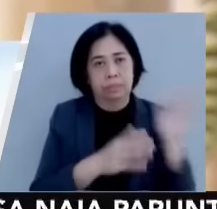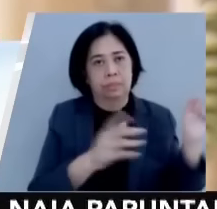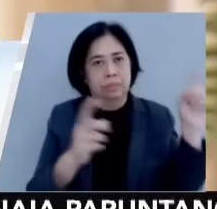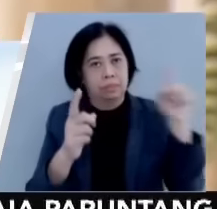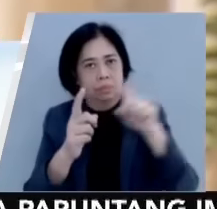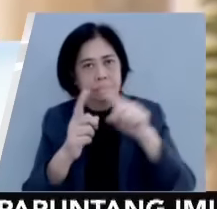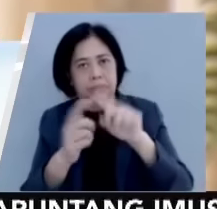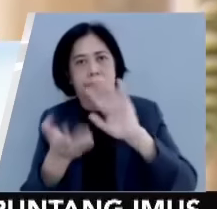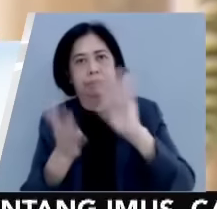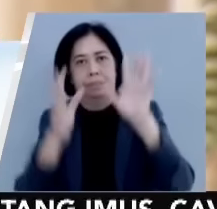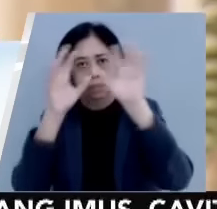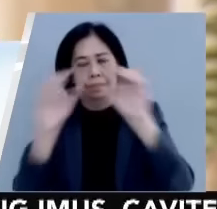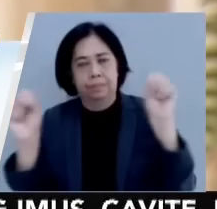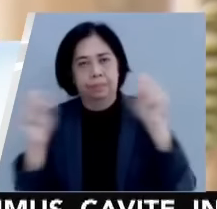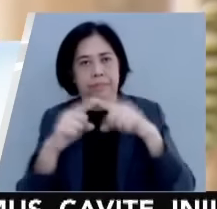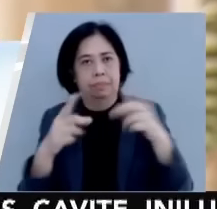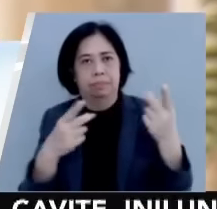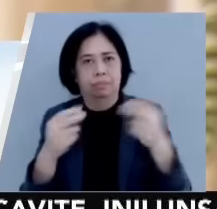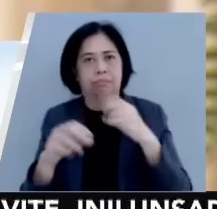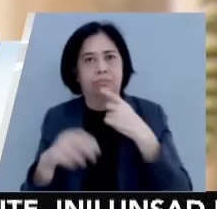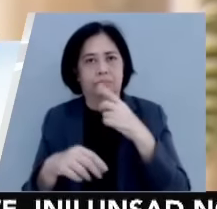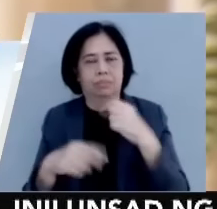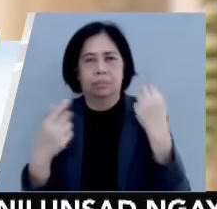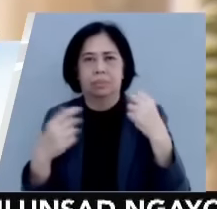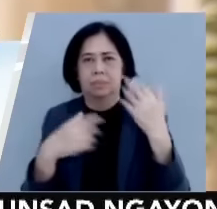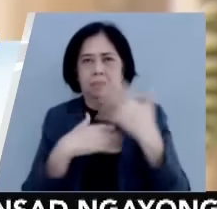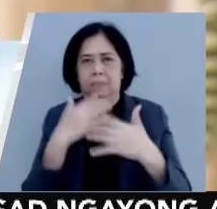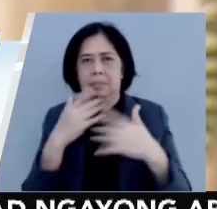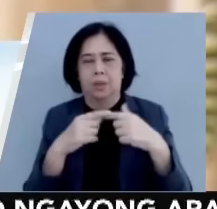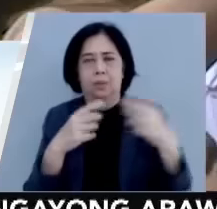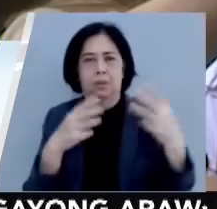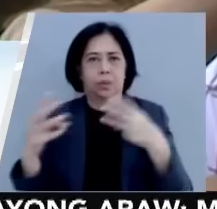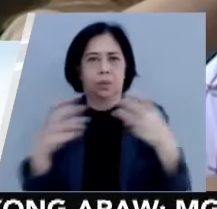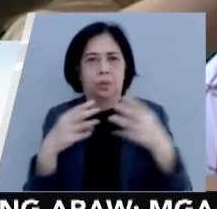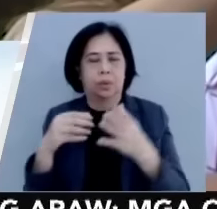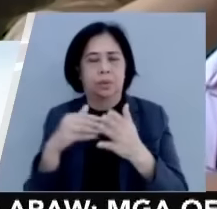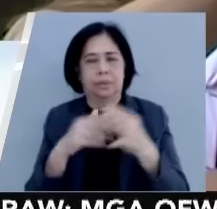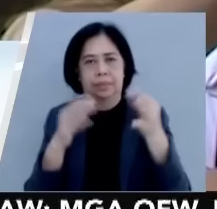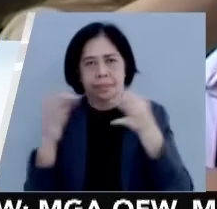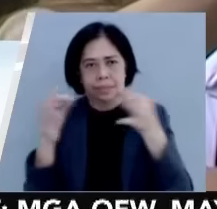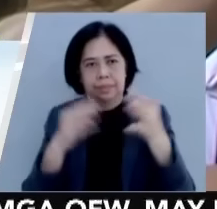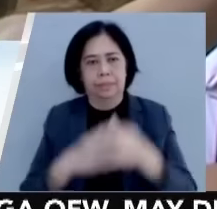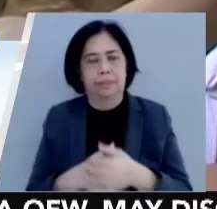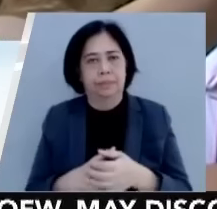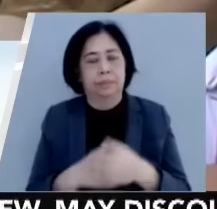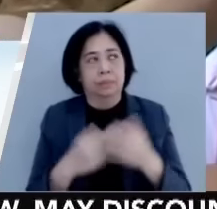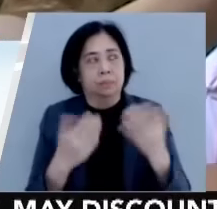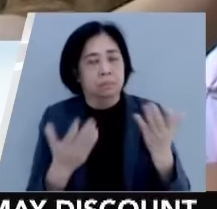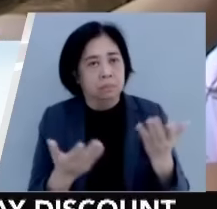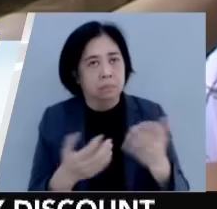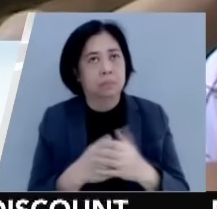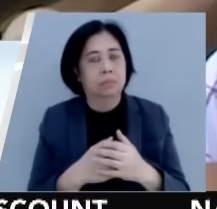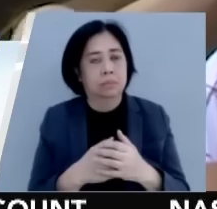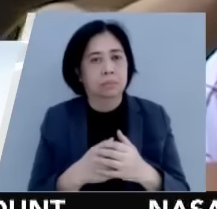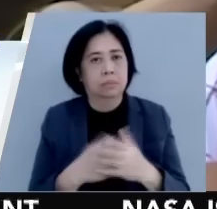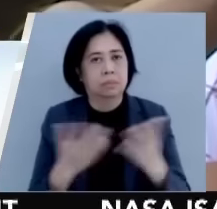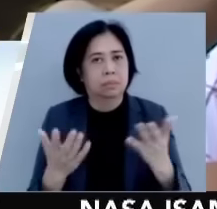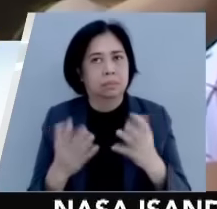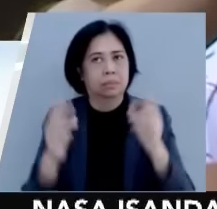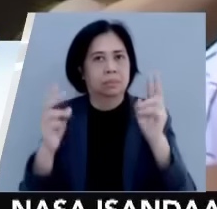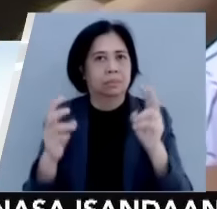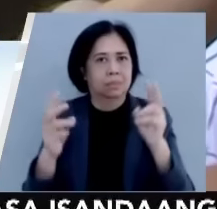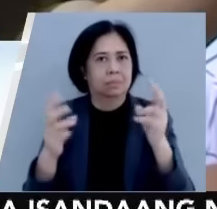presidente at ipatupad ang kanyang madugong giyera kontra illegal na droga. Siyempre, you're talking about several laws